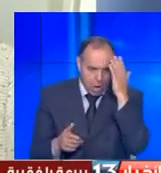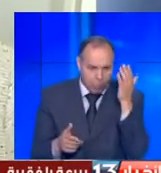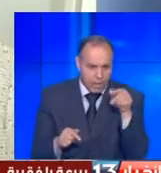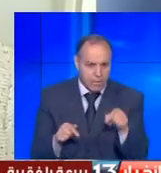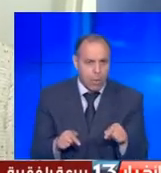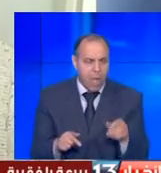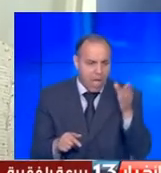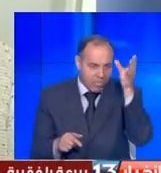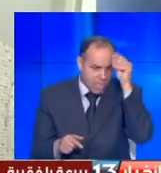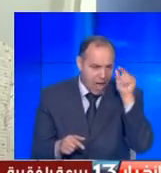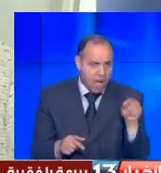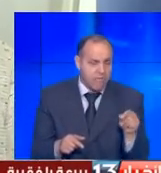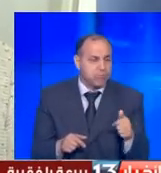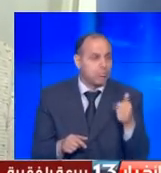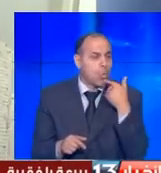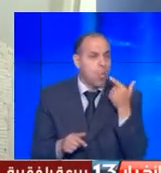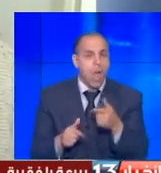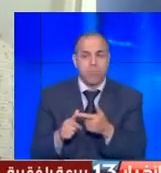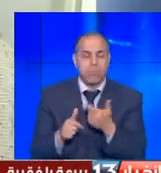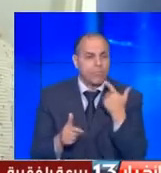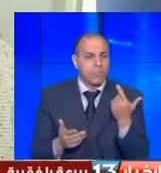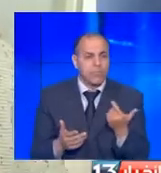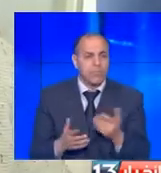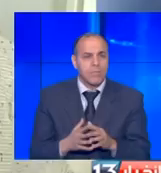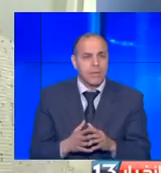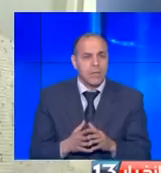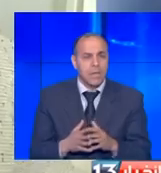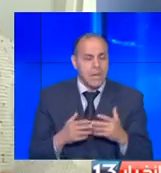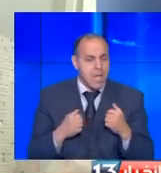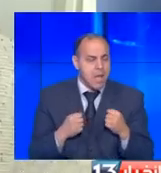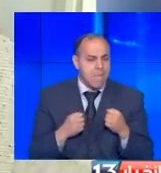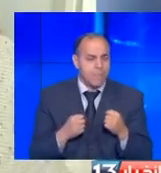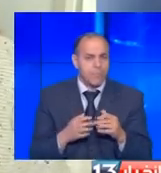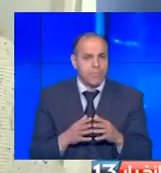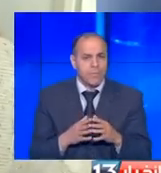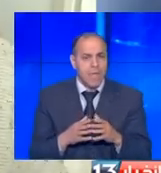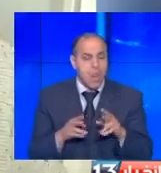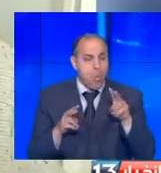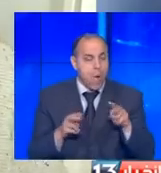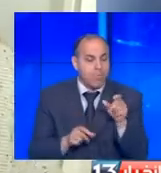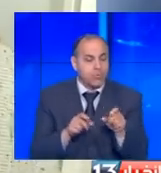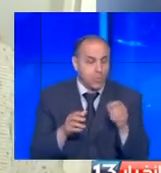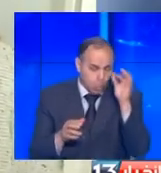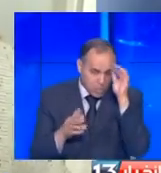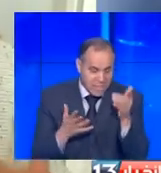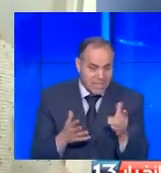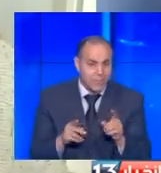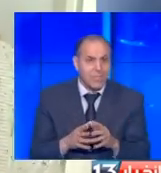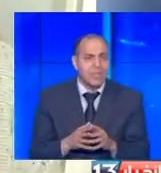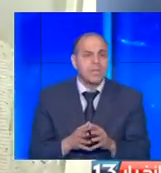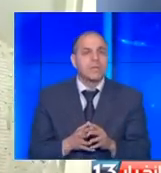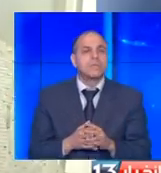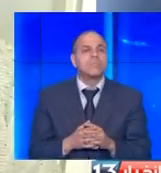معناها الثقافي رئيسي هو اللي المحول معناها اللي واقع المجتمع متاعنا، خاصة في